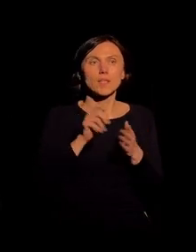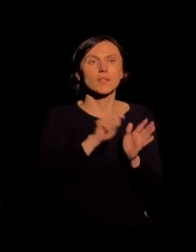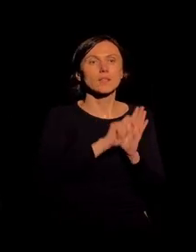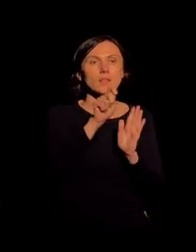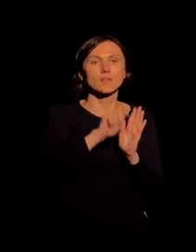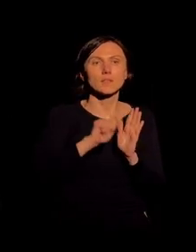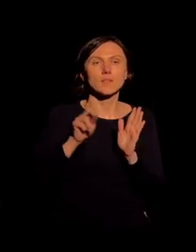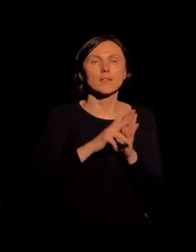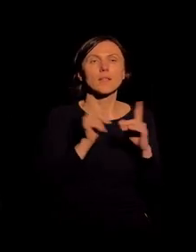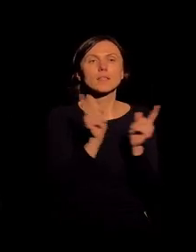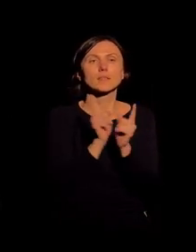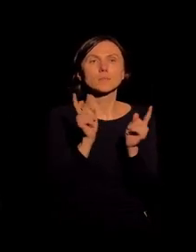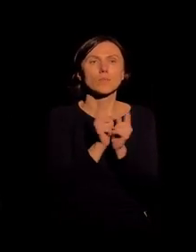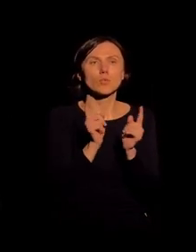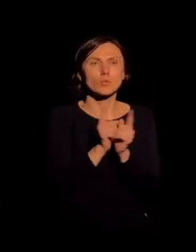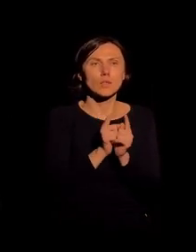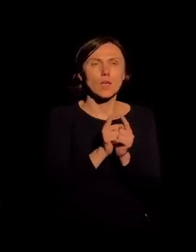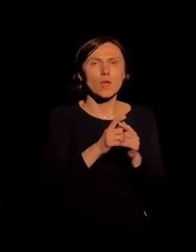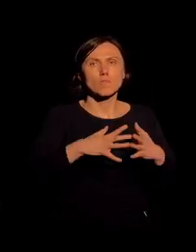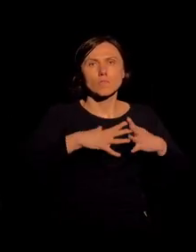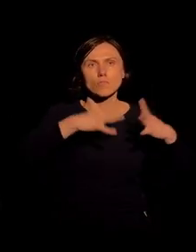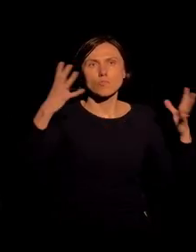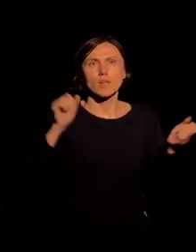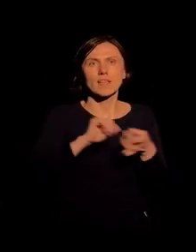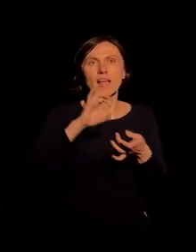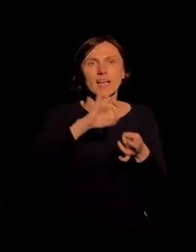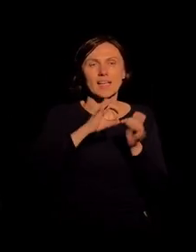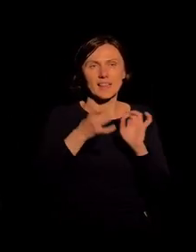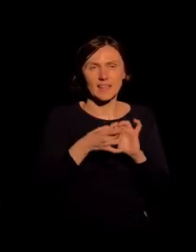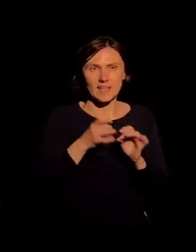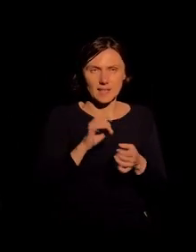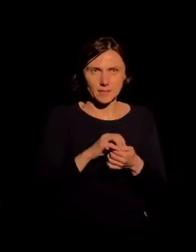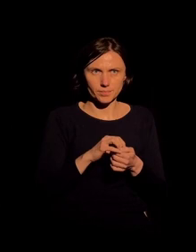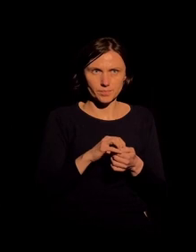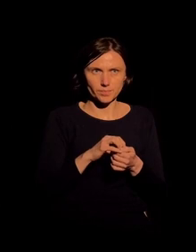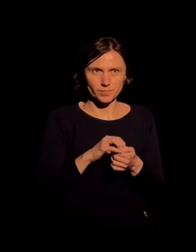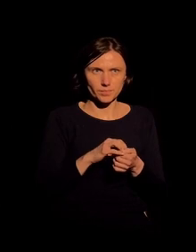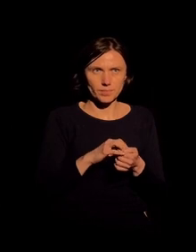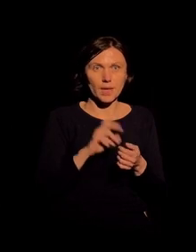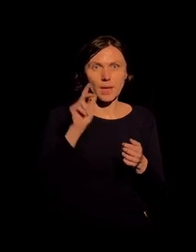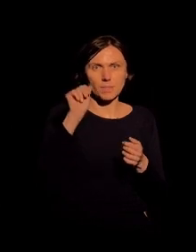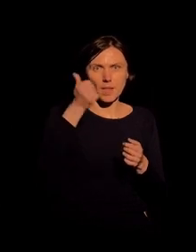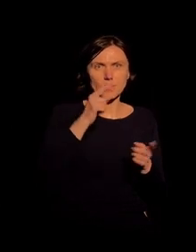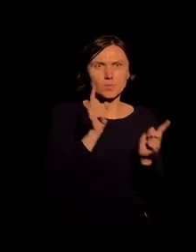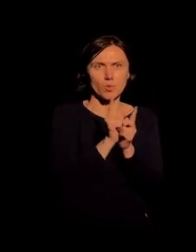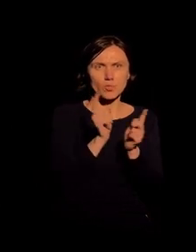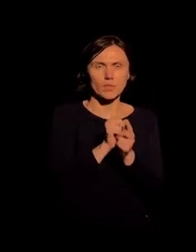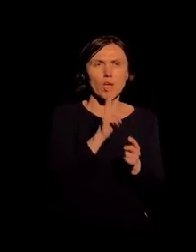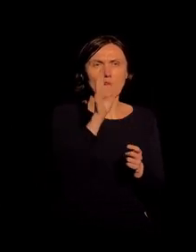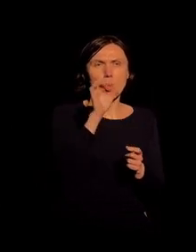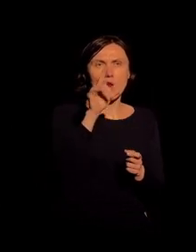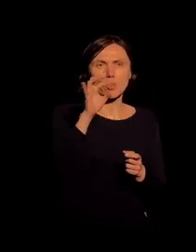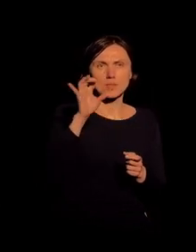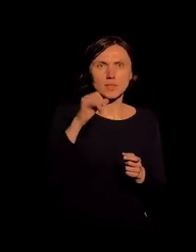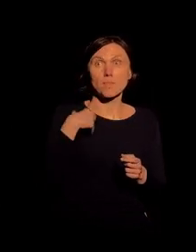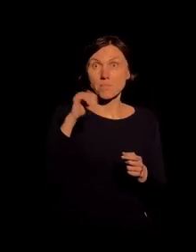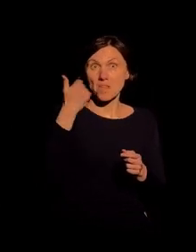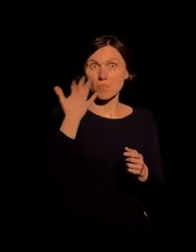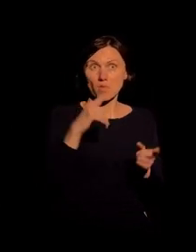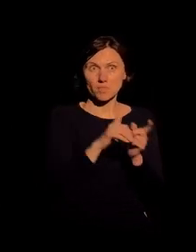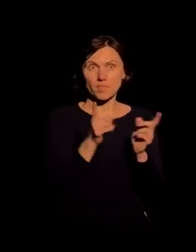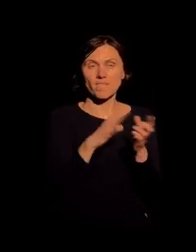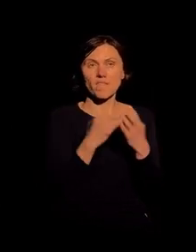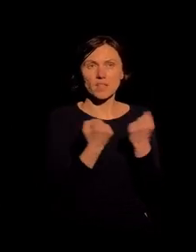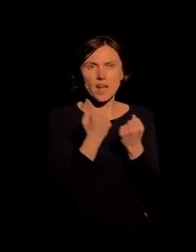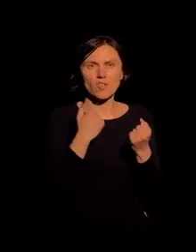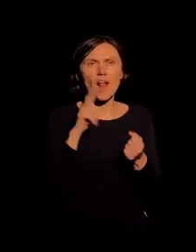takie spotkania kolosy do Gdyni. Najpierw jeszcze na pierwszych spotkaniach tych kolosowych to w ogóle byłem w Krakowie, ale